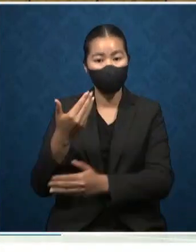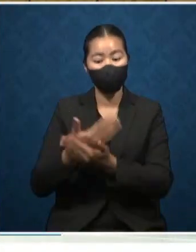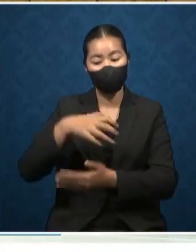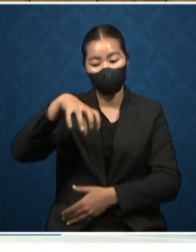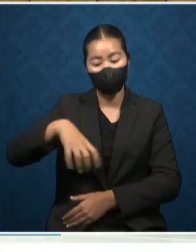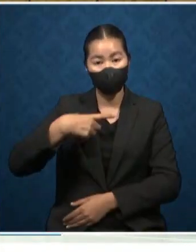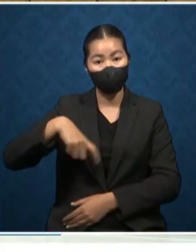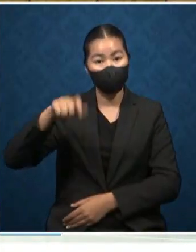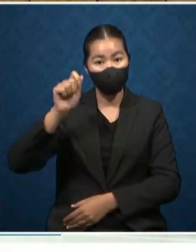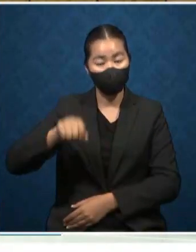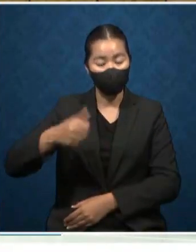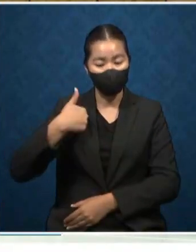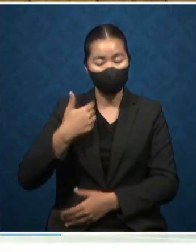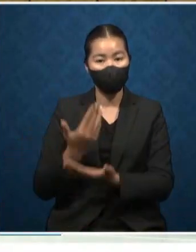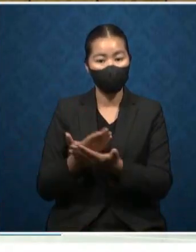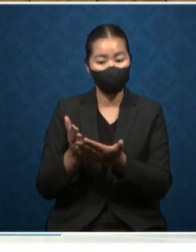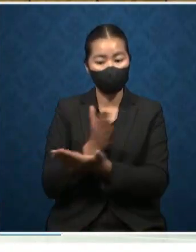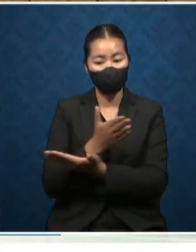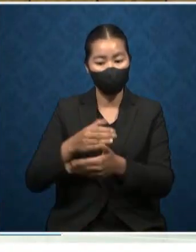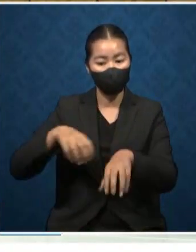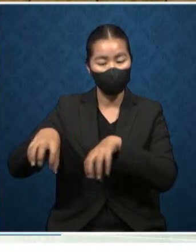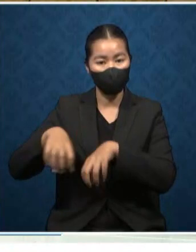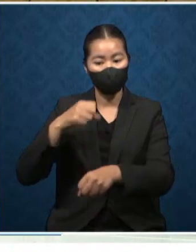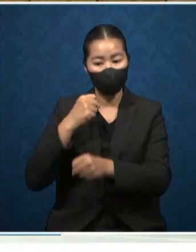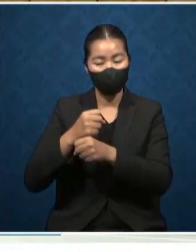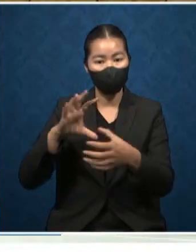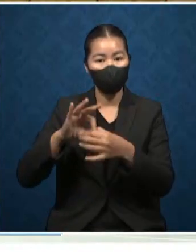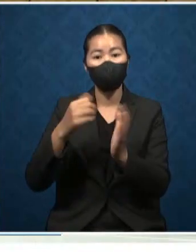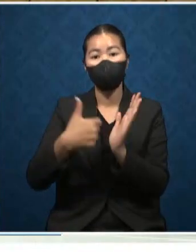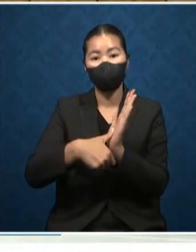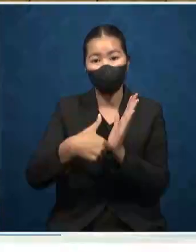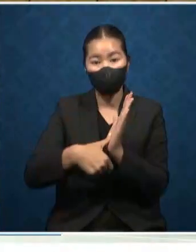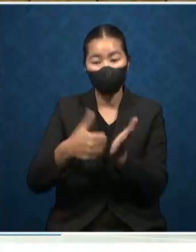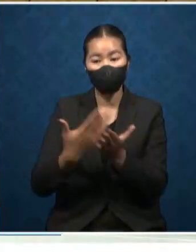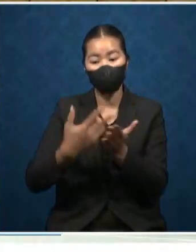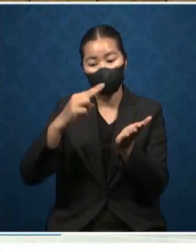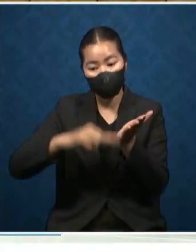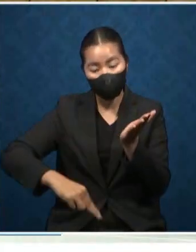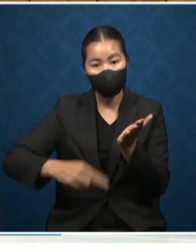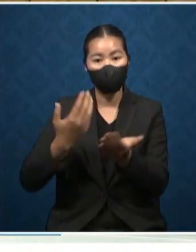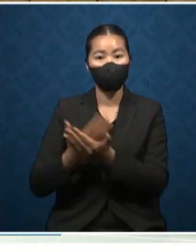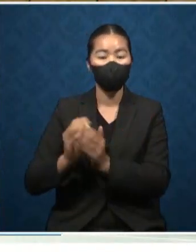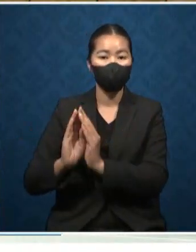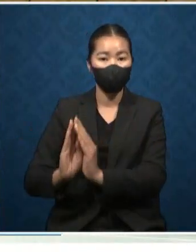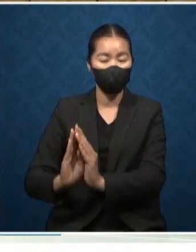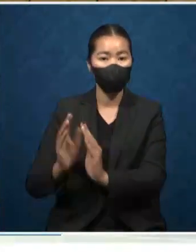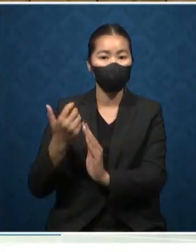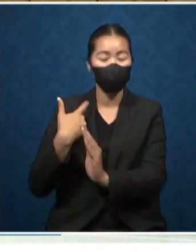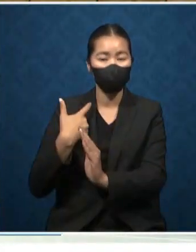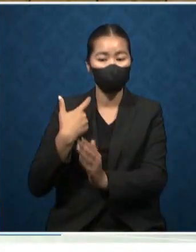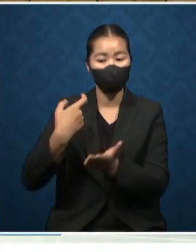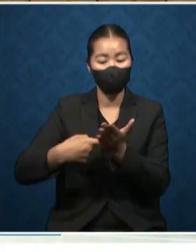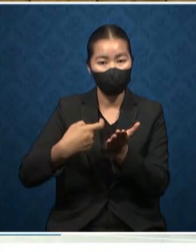ศาสตร์ยุติธรรมมีการจัดเก็บเงินรายได้ที่เป็นเงินค่าธรรมเนียมศาลและค่าปรับเงินค่าปรับผู้ประกัน